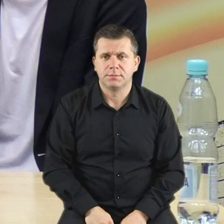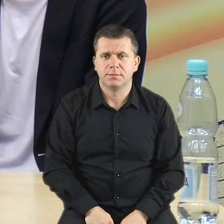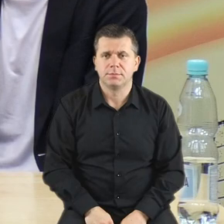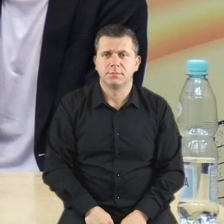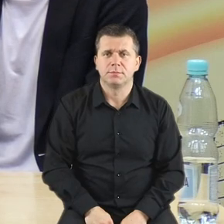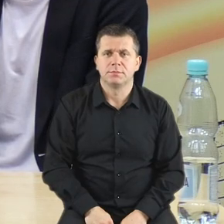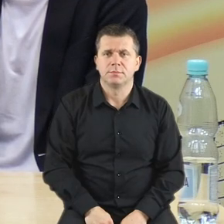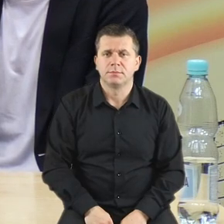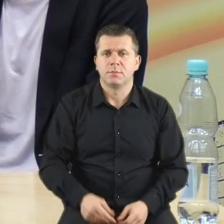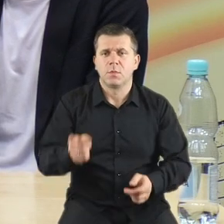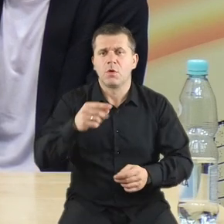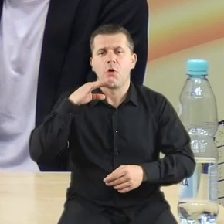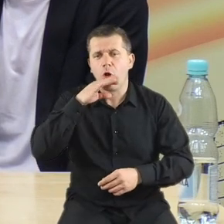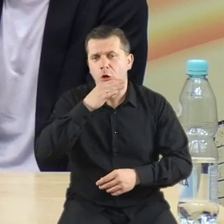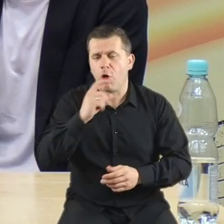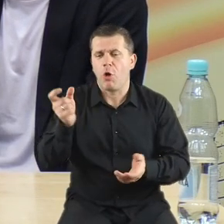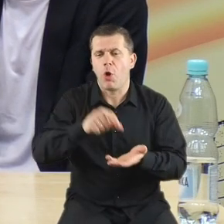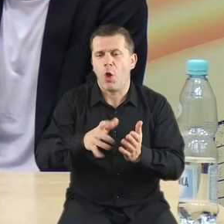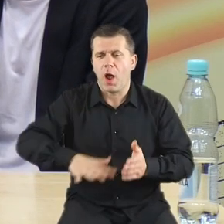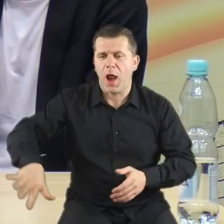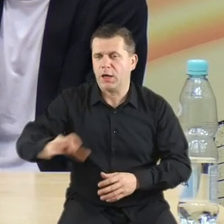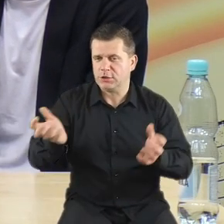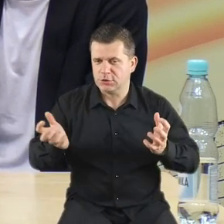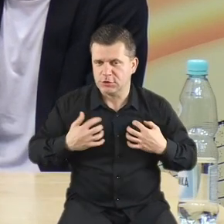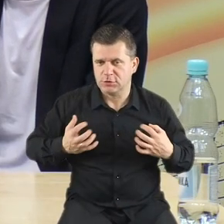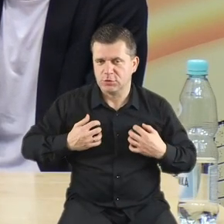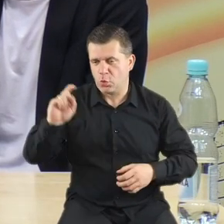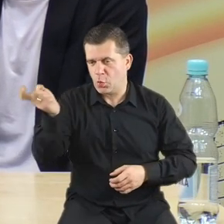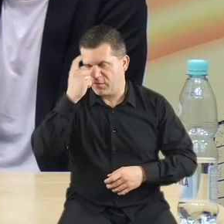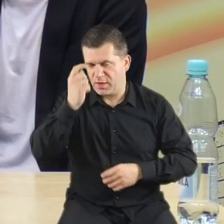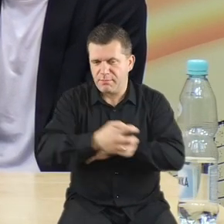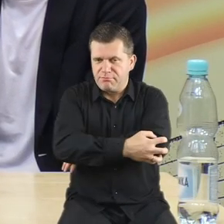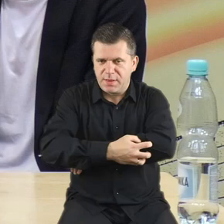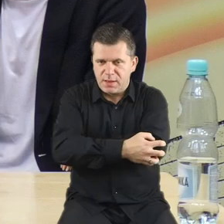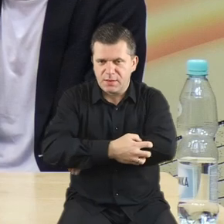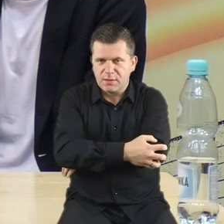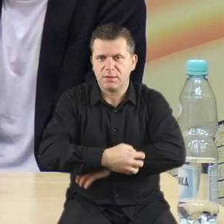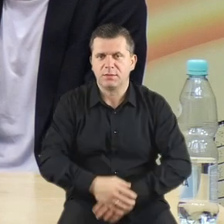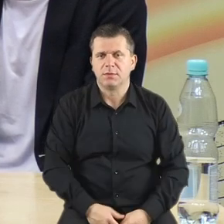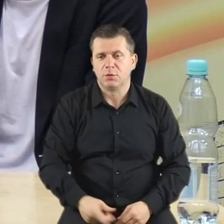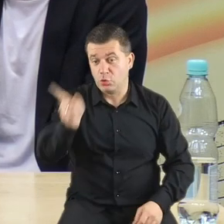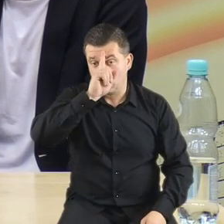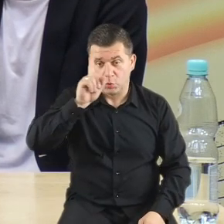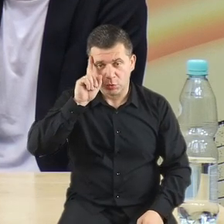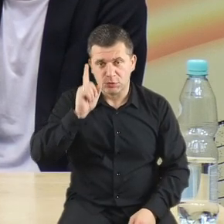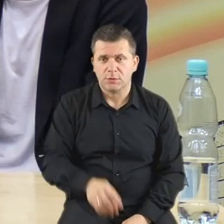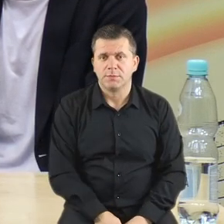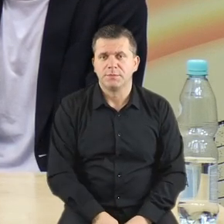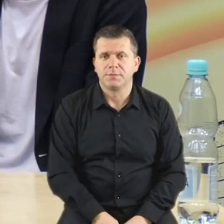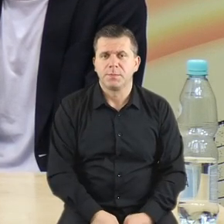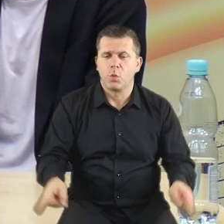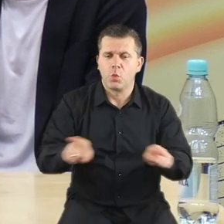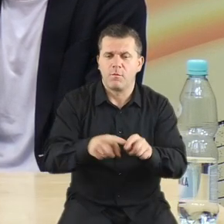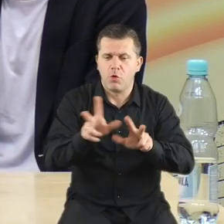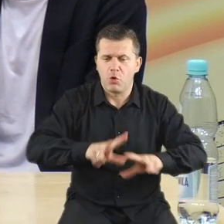pan ten koloryt lokalny życia, głównie tych najbiedniejszych właśnie ludzi, zarówno rodzin